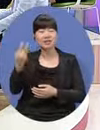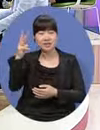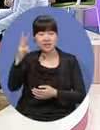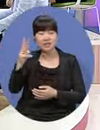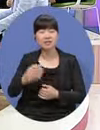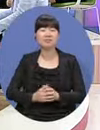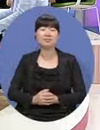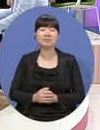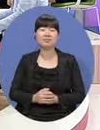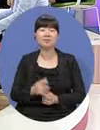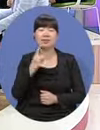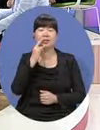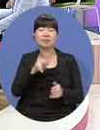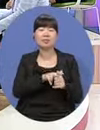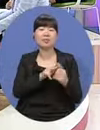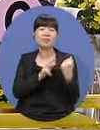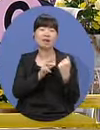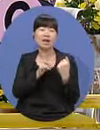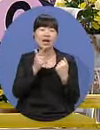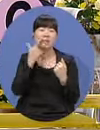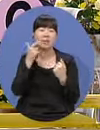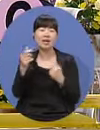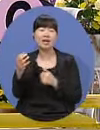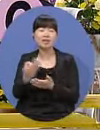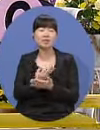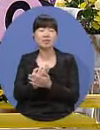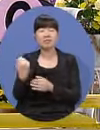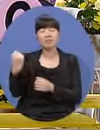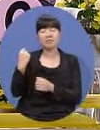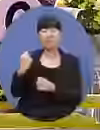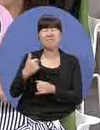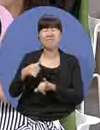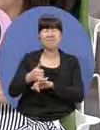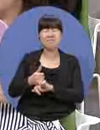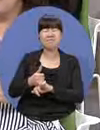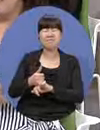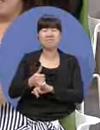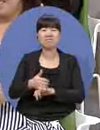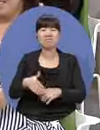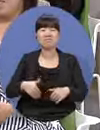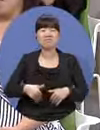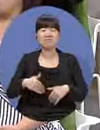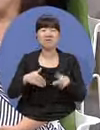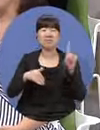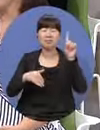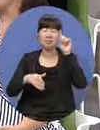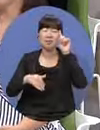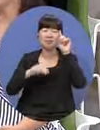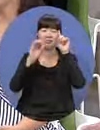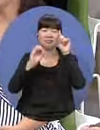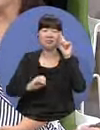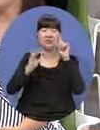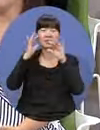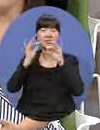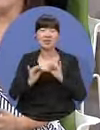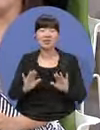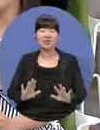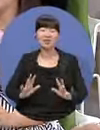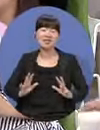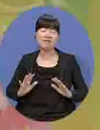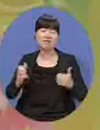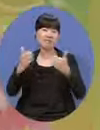셋 엄마의 정보력과 아빠의 경제력은 필 전원 공감하십니다 전원 공감 오늘 배틀이 안